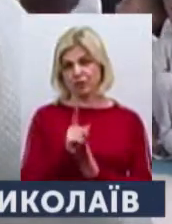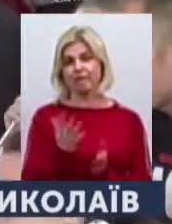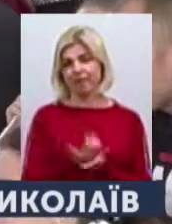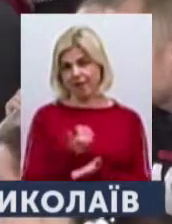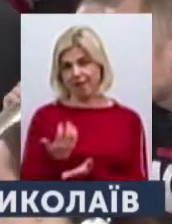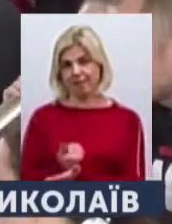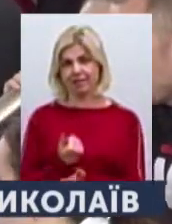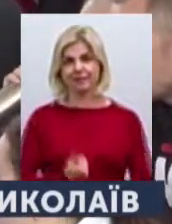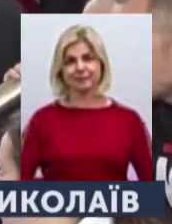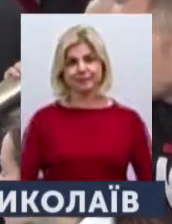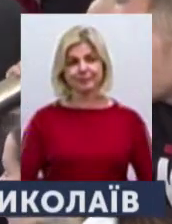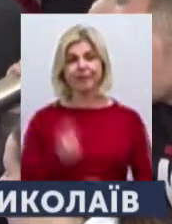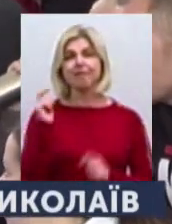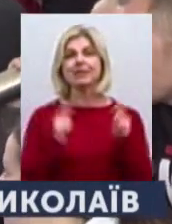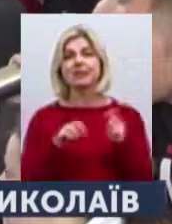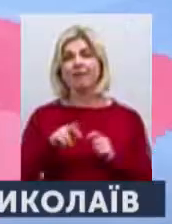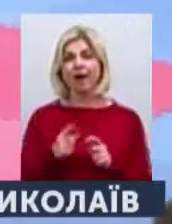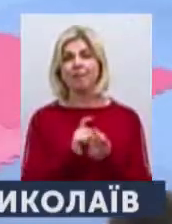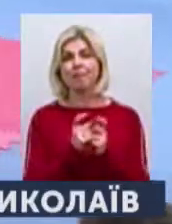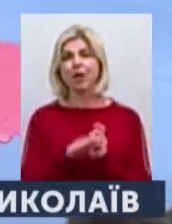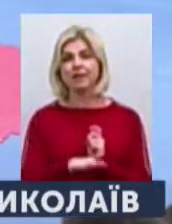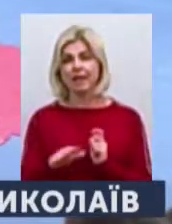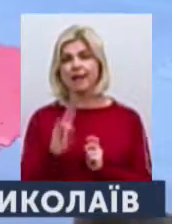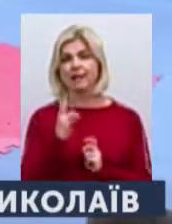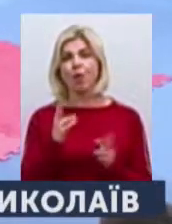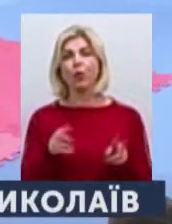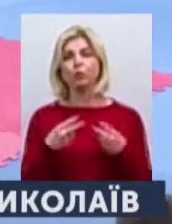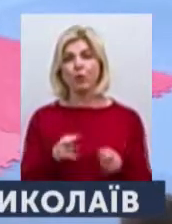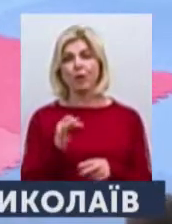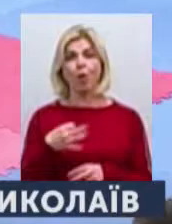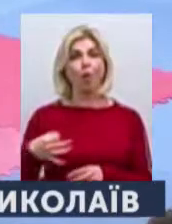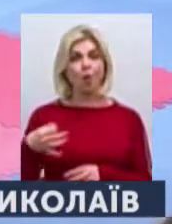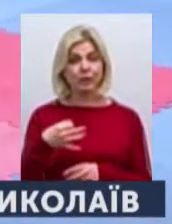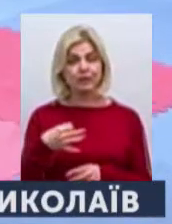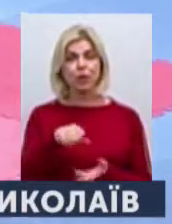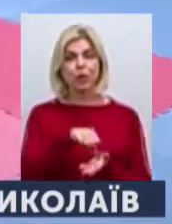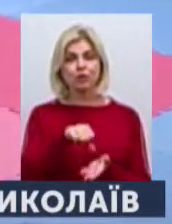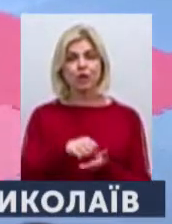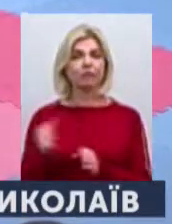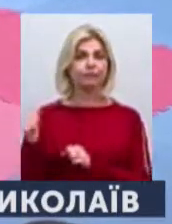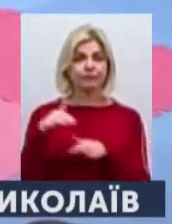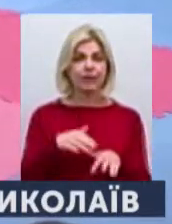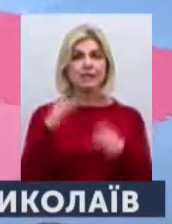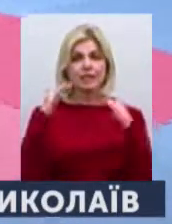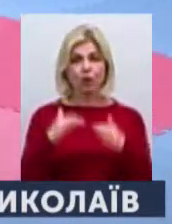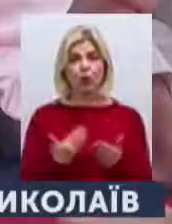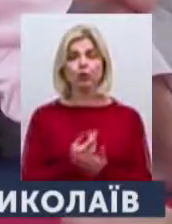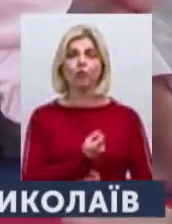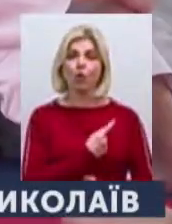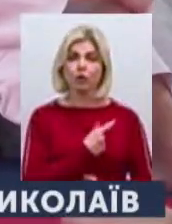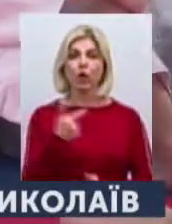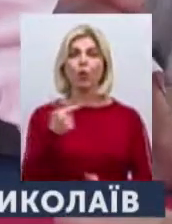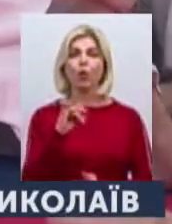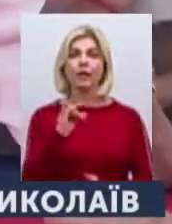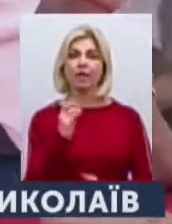вигравати. На фестивалі боролись діти з миколаївських клубів та з області. Учасники прибули зі Снігурівки, Нової Одеси,